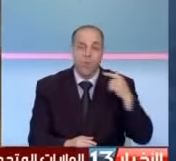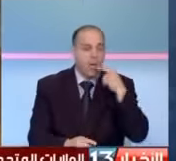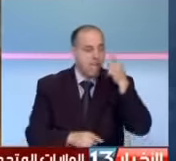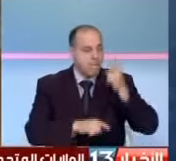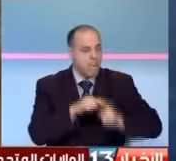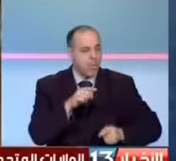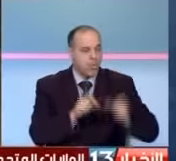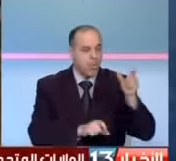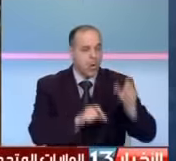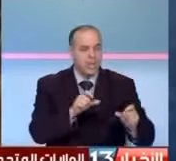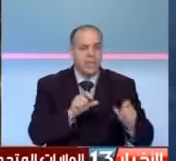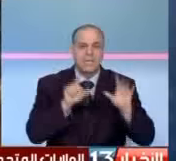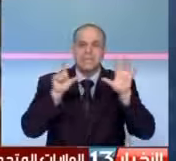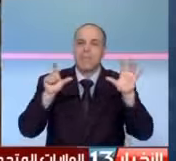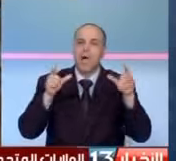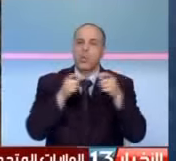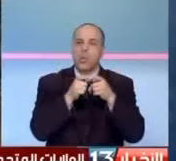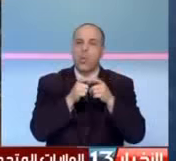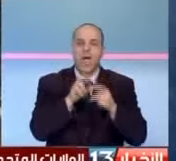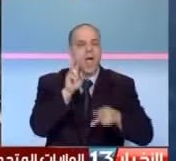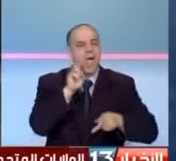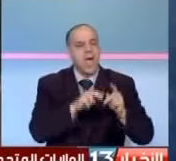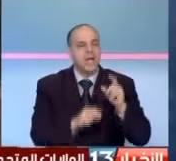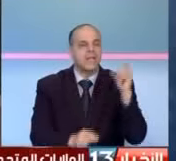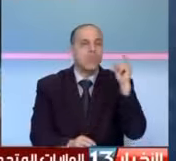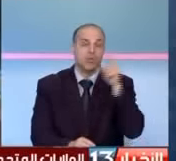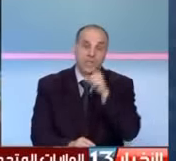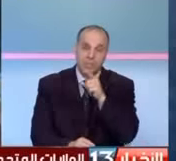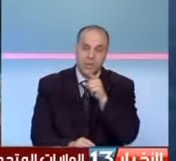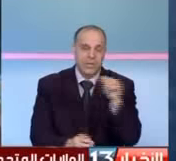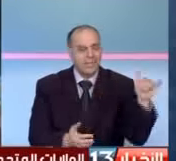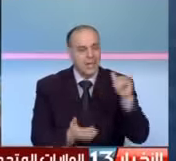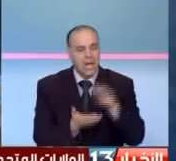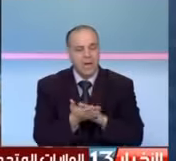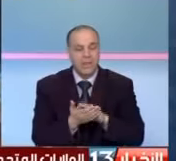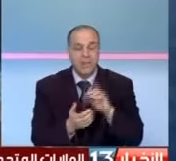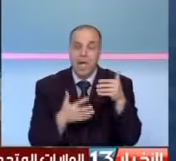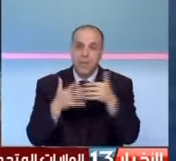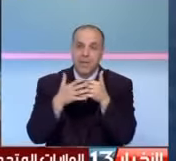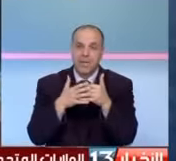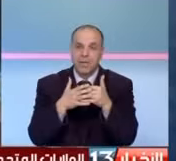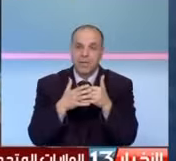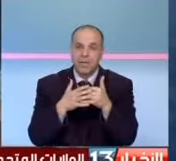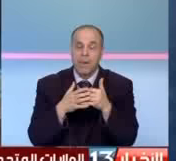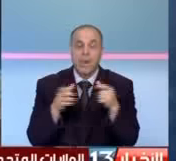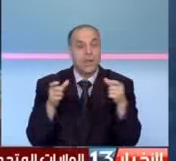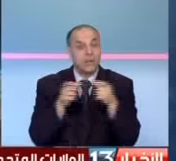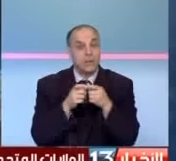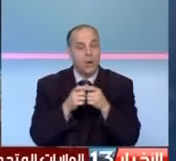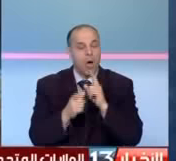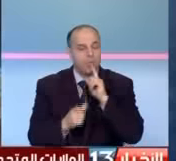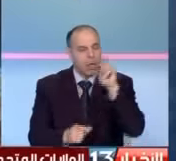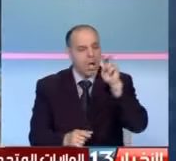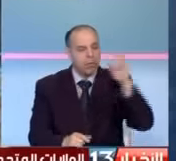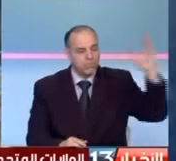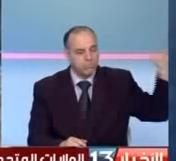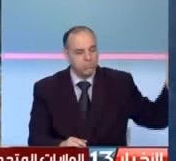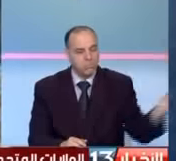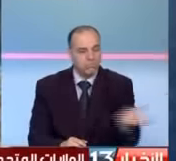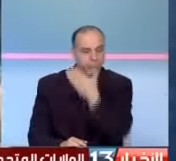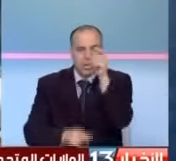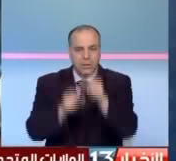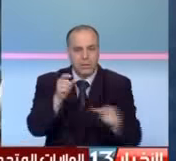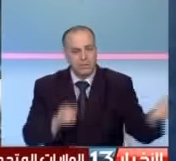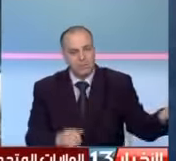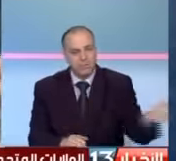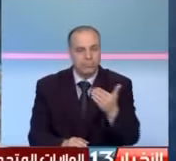دخول مواطنين من 7 دول ذات أغلبية مسلمة إلى الأراضي الأمريكية، أعطت السلطات الأمريكية الضوء الأخضر بالسماح